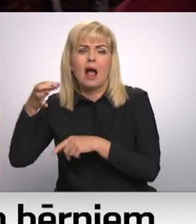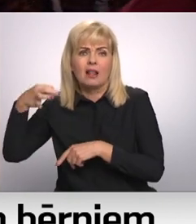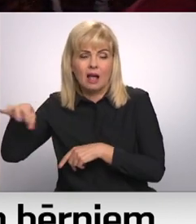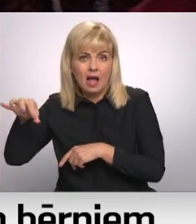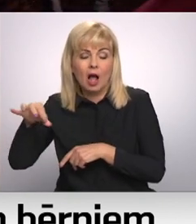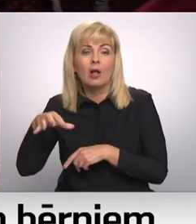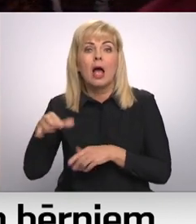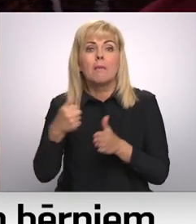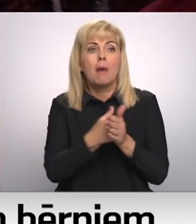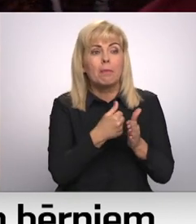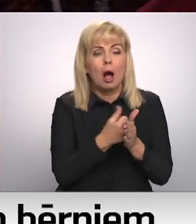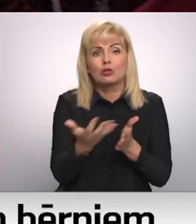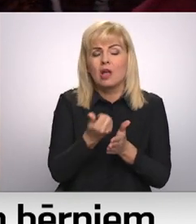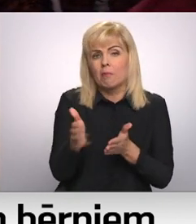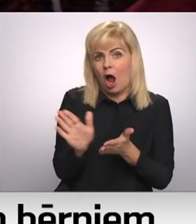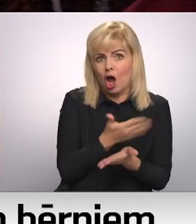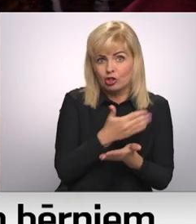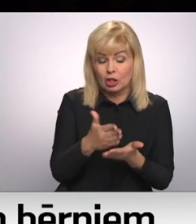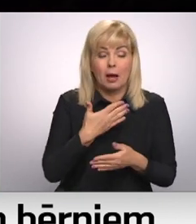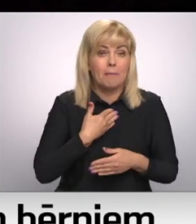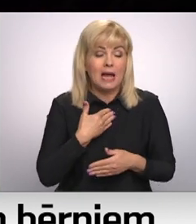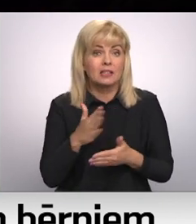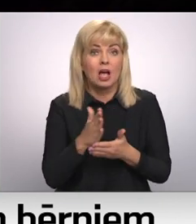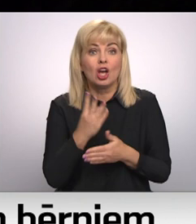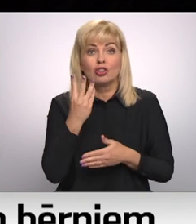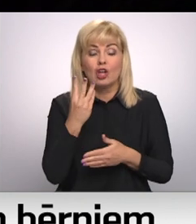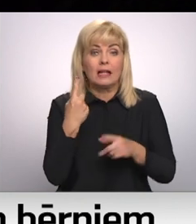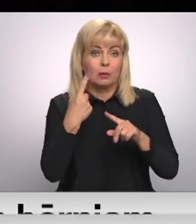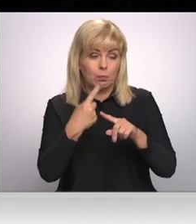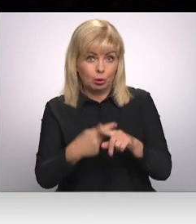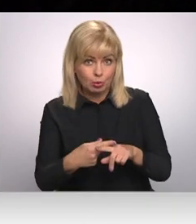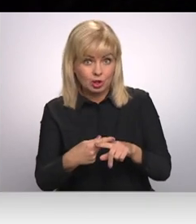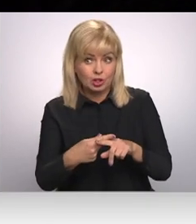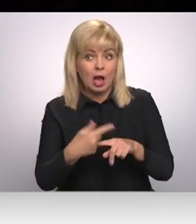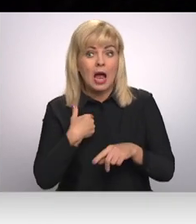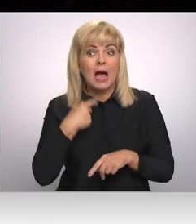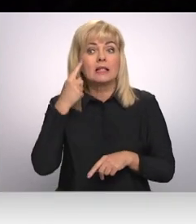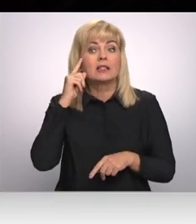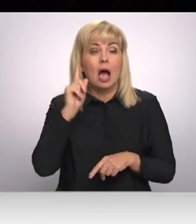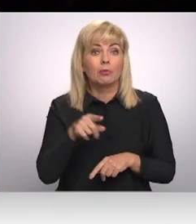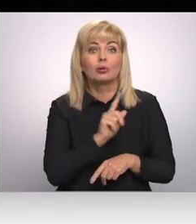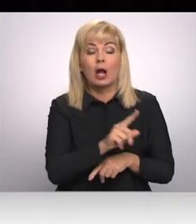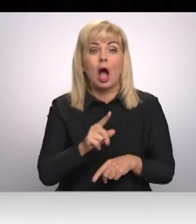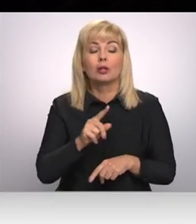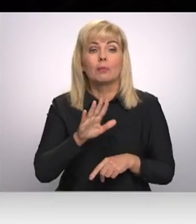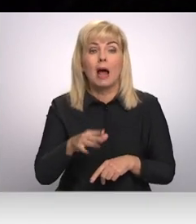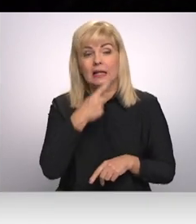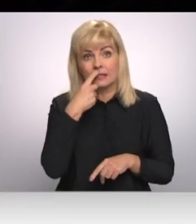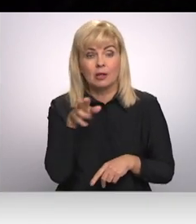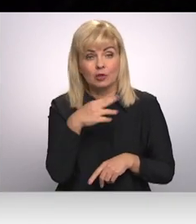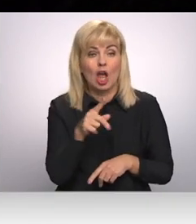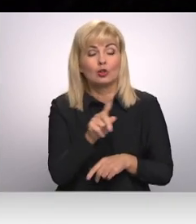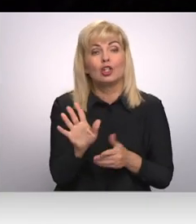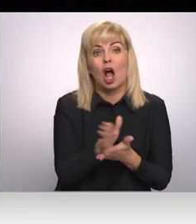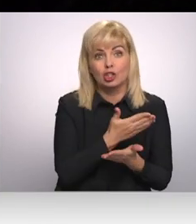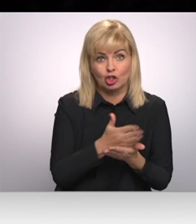pabalstus saņēma atšķirīgi. Ņemot, ka mēs esam kategorijā 4+, ja, tad es saprotu par katru bērnu 100 eiro, un tā ir atšķirība.